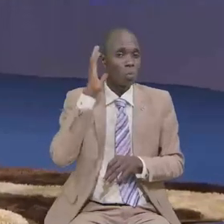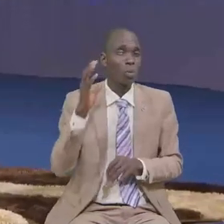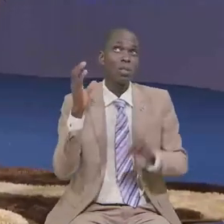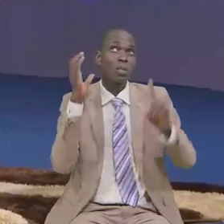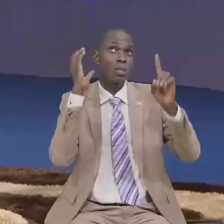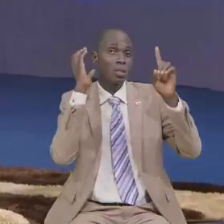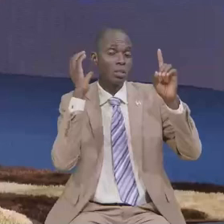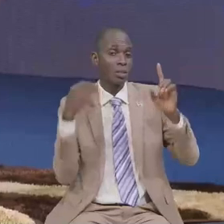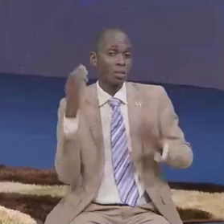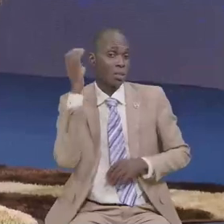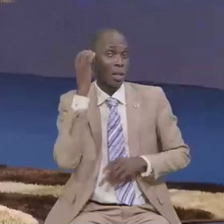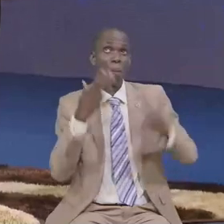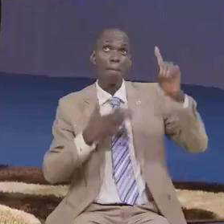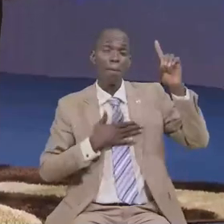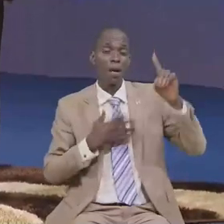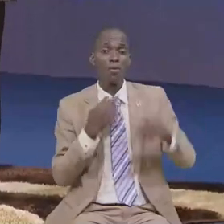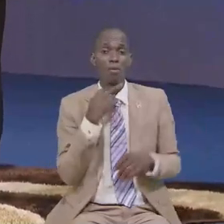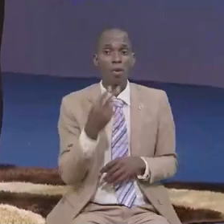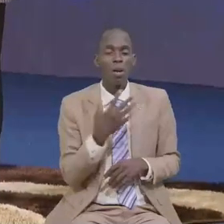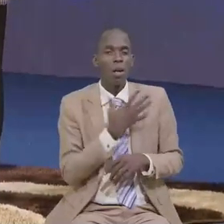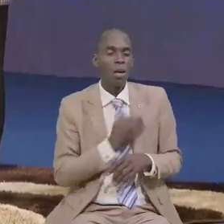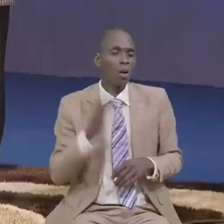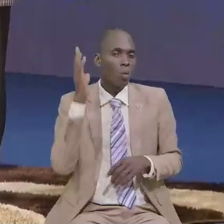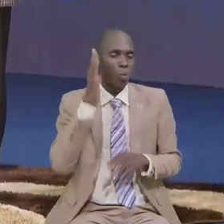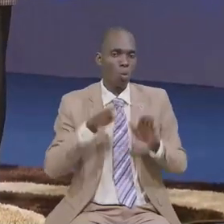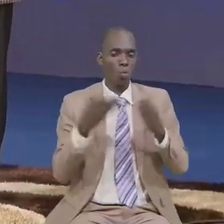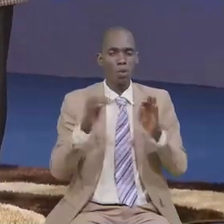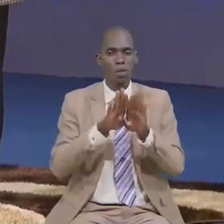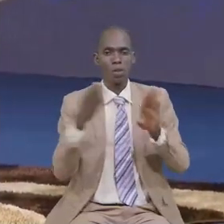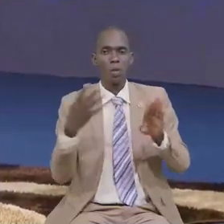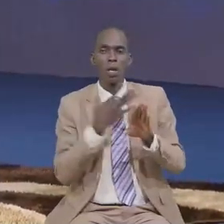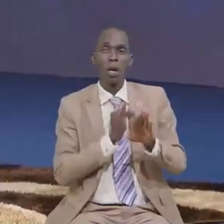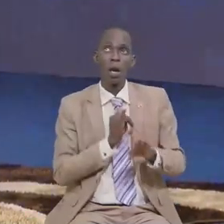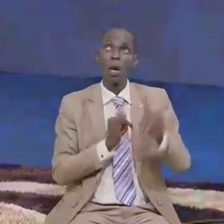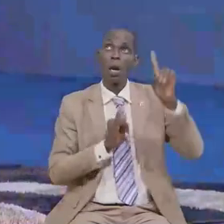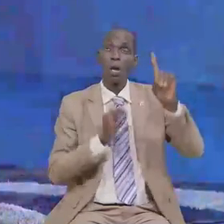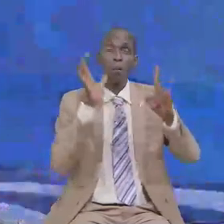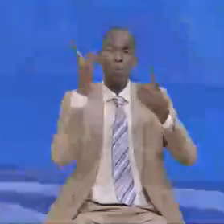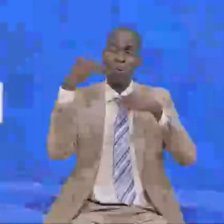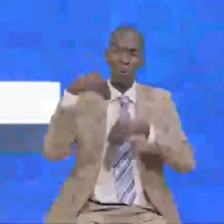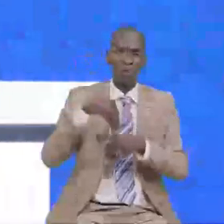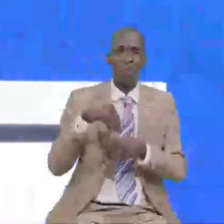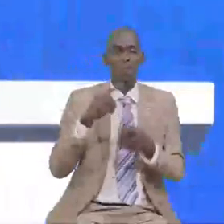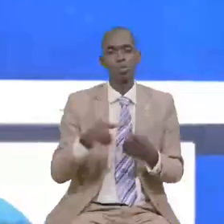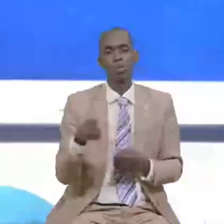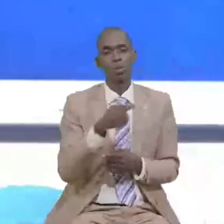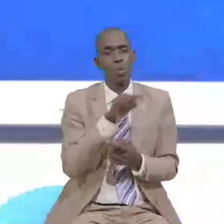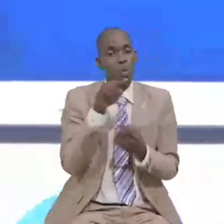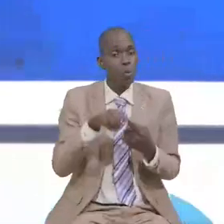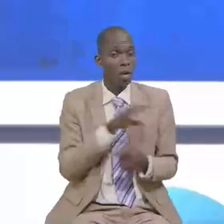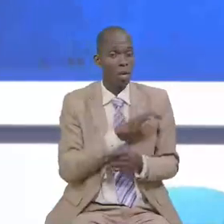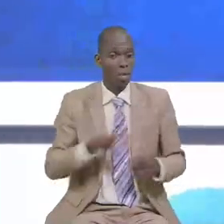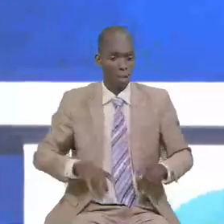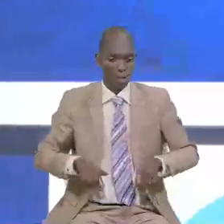qu'il ouvre la porte, j'entrerai chez lui. Lorsque Christ vit en